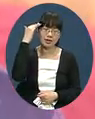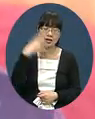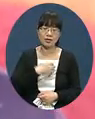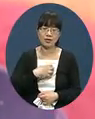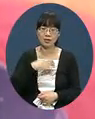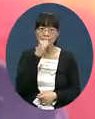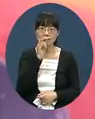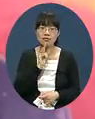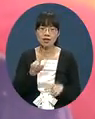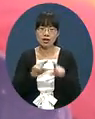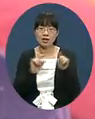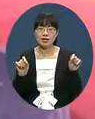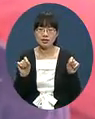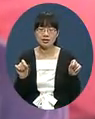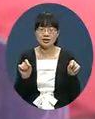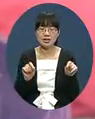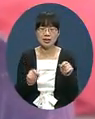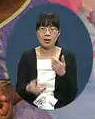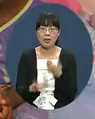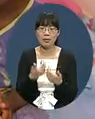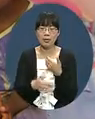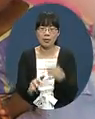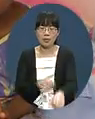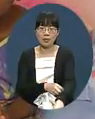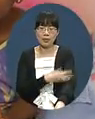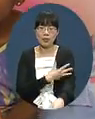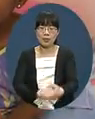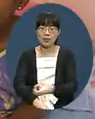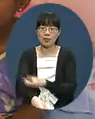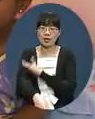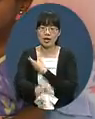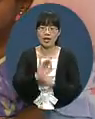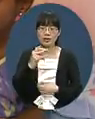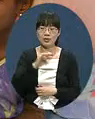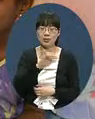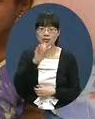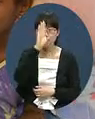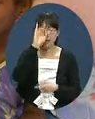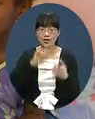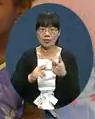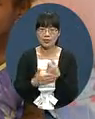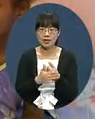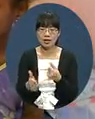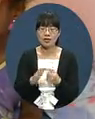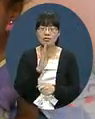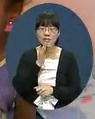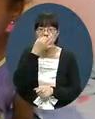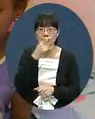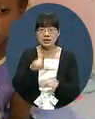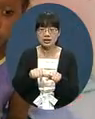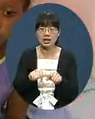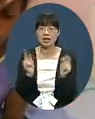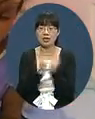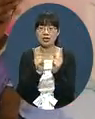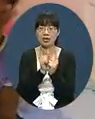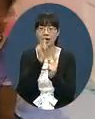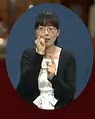음식 알레르기에 아토피 피부염까지 제스민도 엄마도 무척 힘든 시간을 보내야 했습니다.